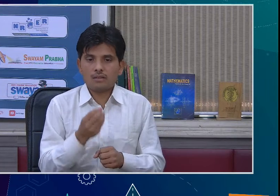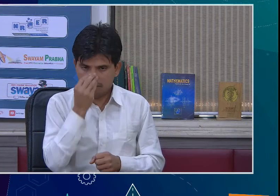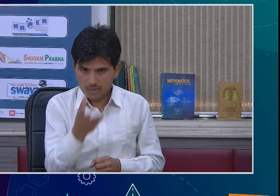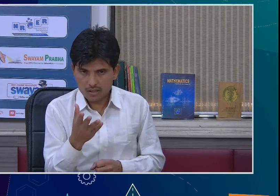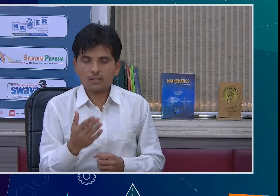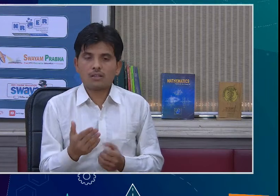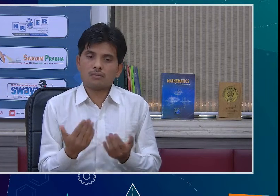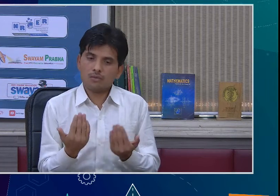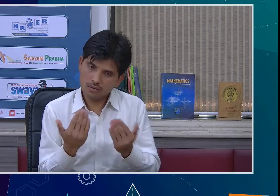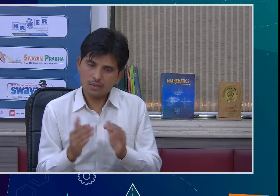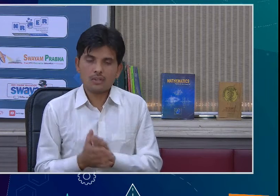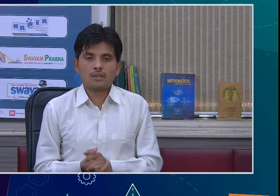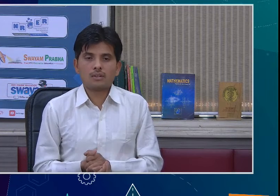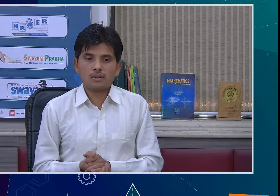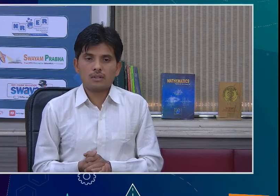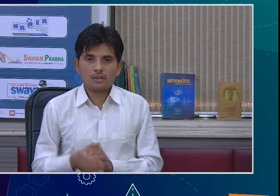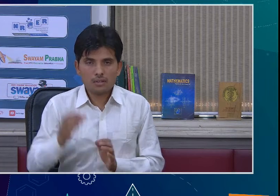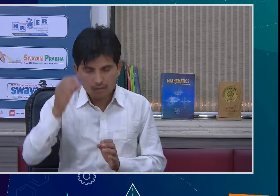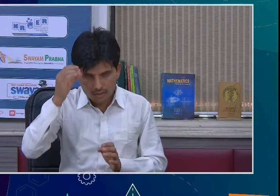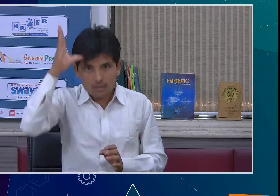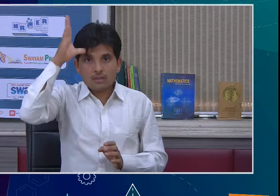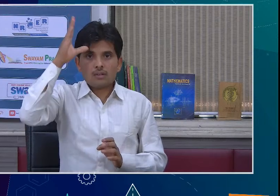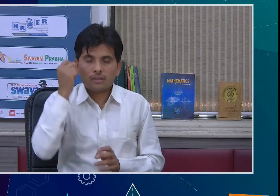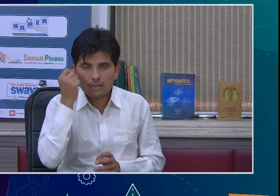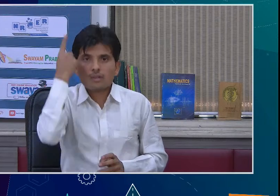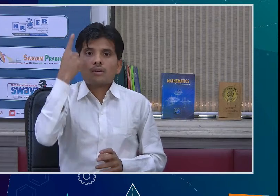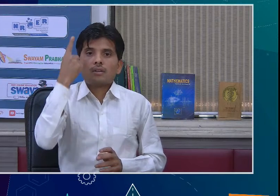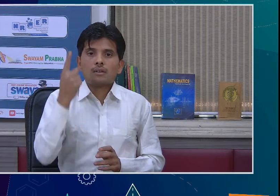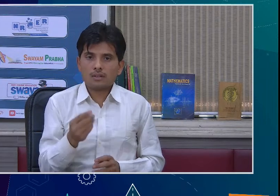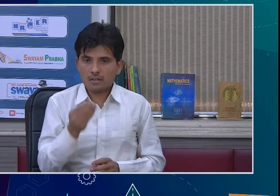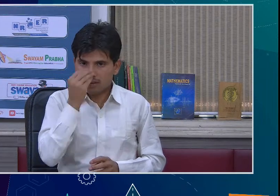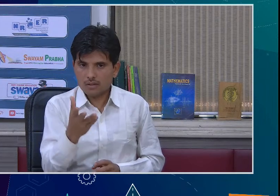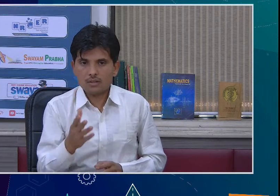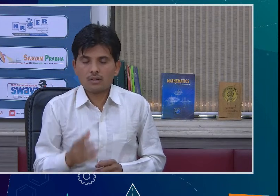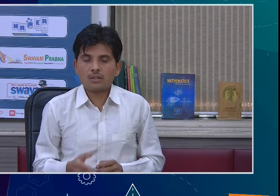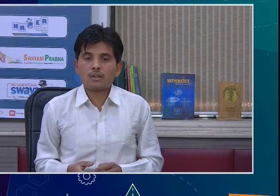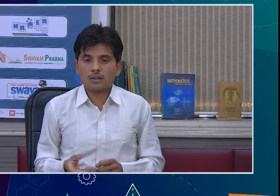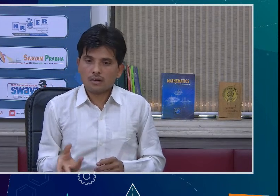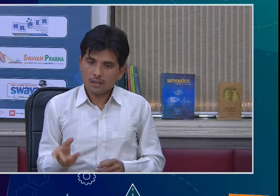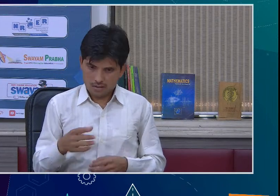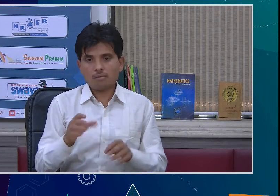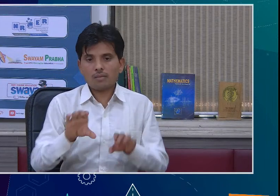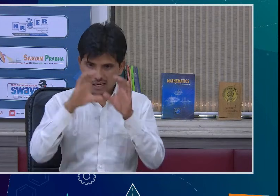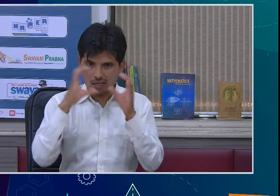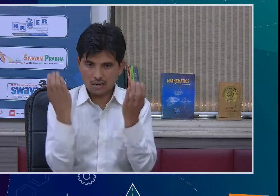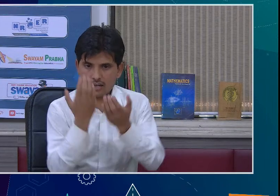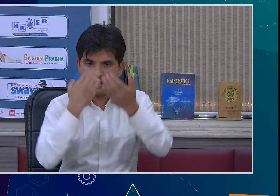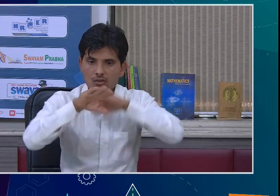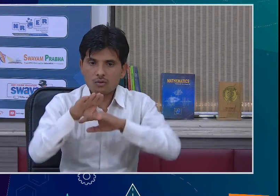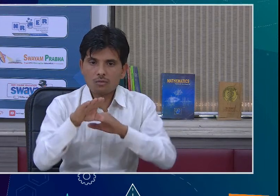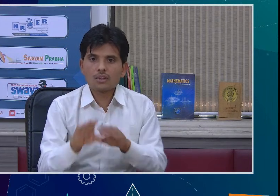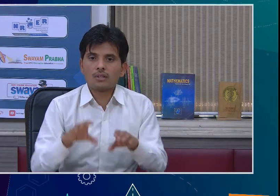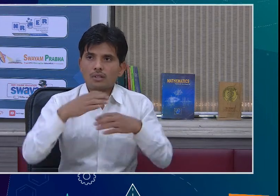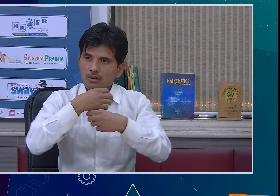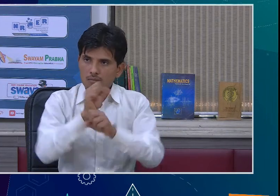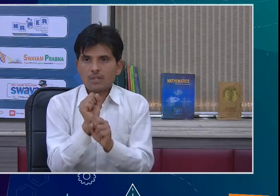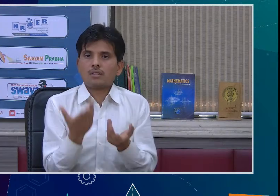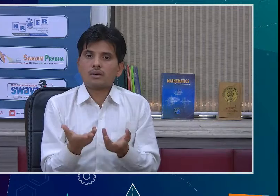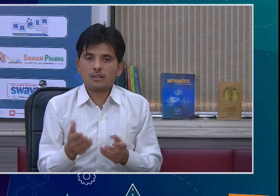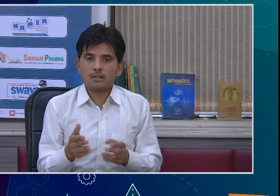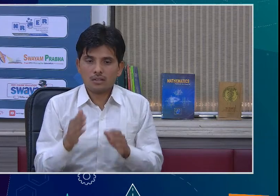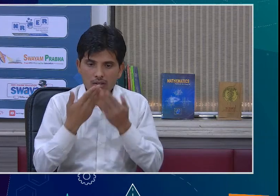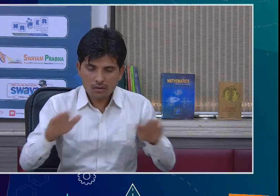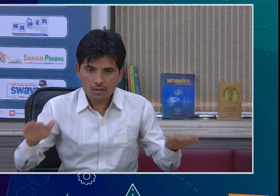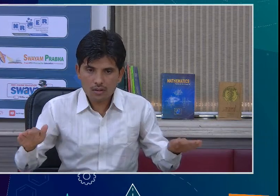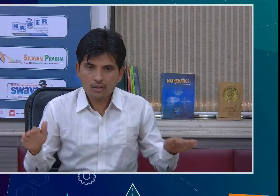इंटरैक्टिव और इस कंसेप्ट को समझने में बहुत आसान हो जाता है. एंड इवन आवर फ्रेंड्स विद स्पेशल नीड्स, इवन वो